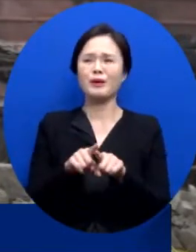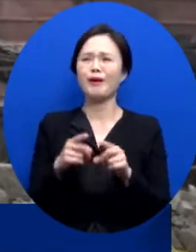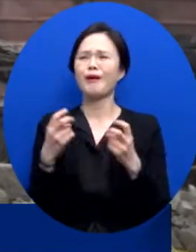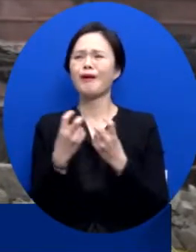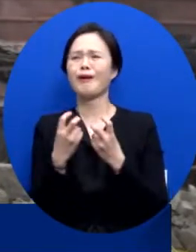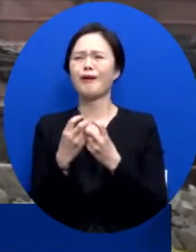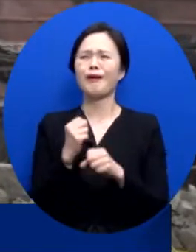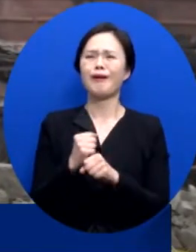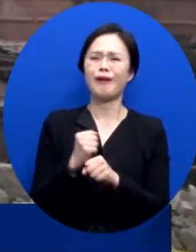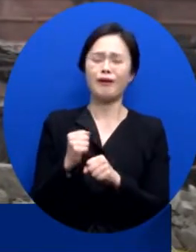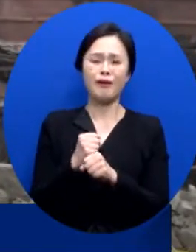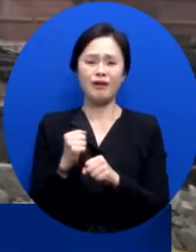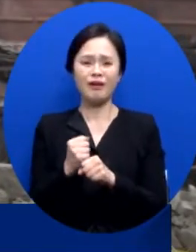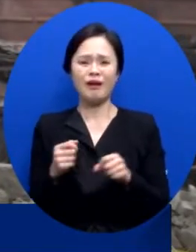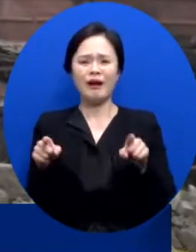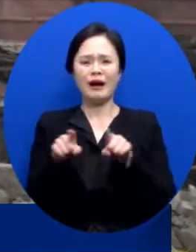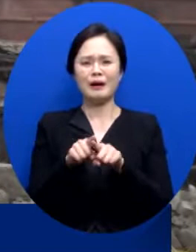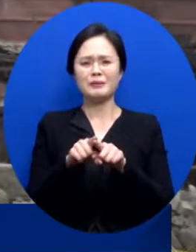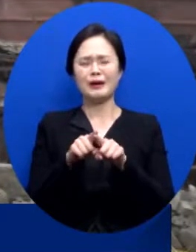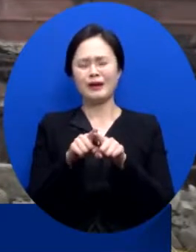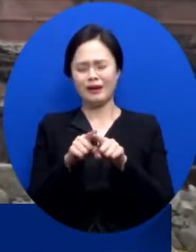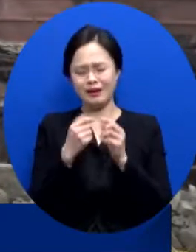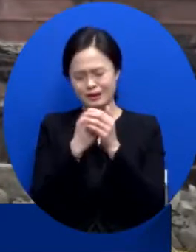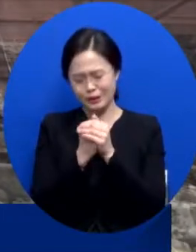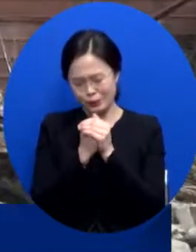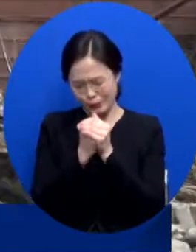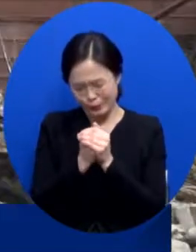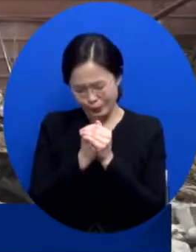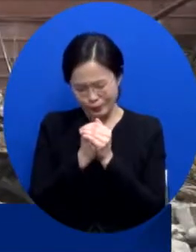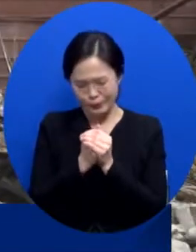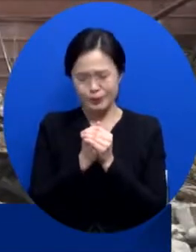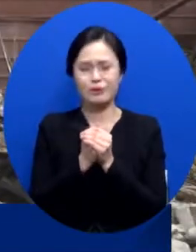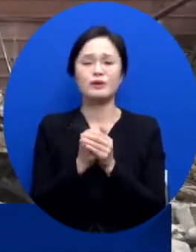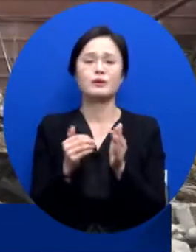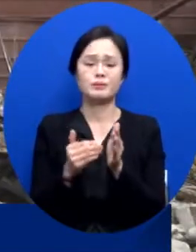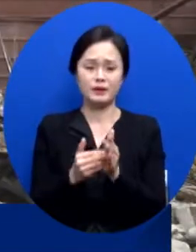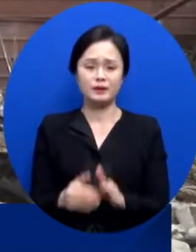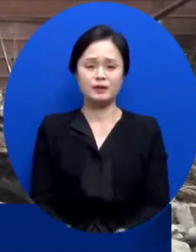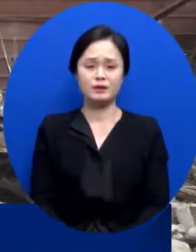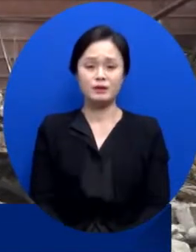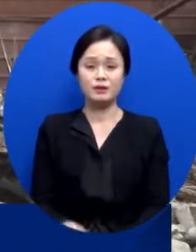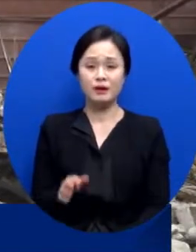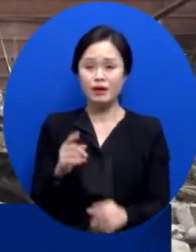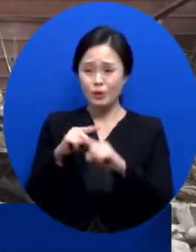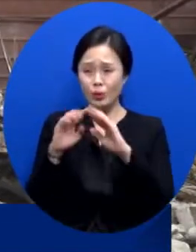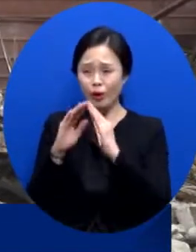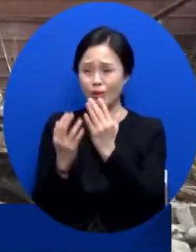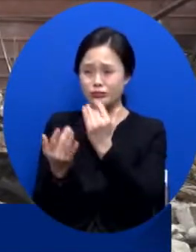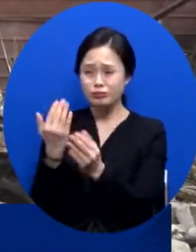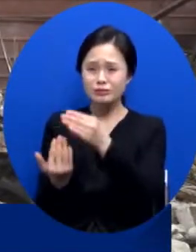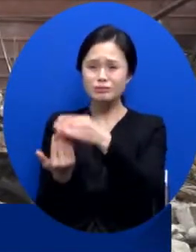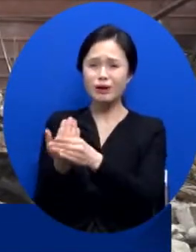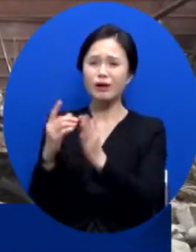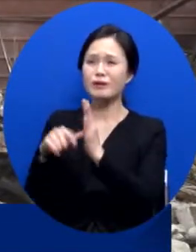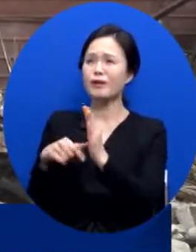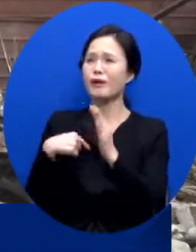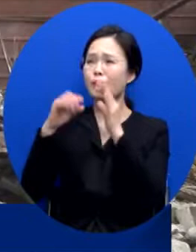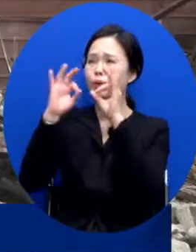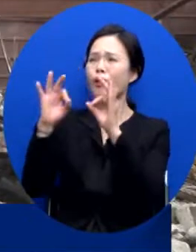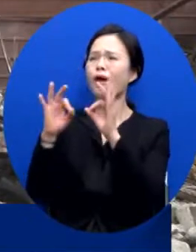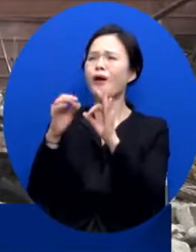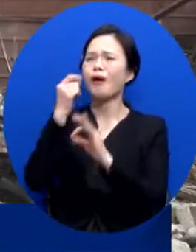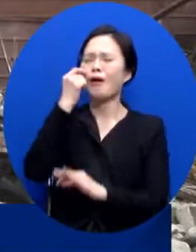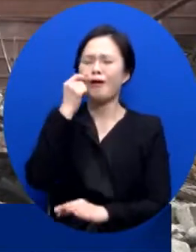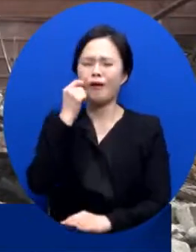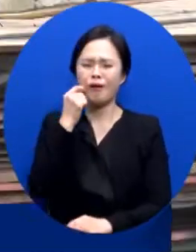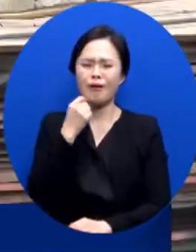거리고 함께 엎드려 올리면서 기도 했을 뿐입니다 wipers 안 쑥을 아 nari